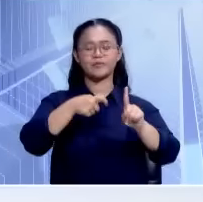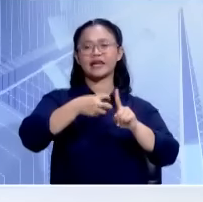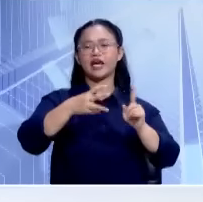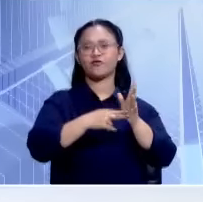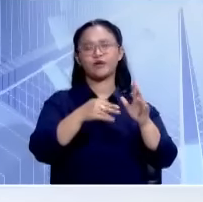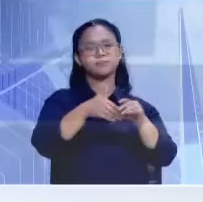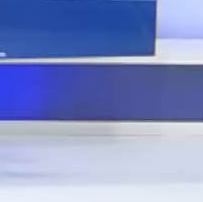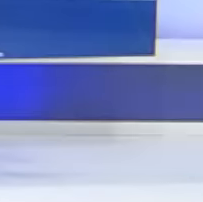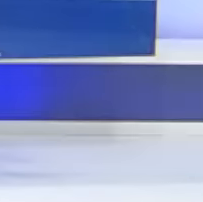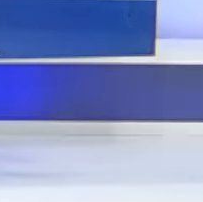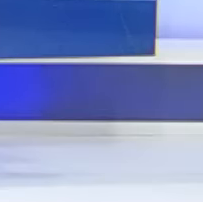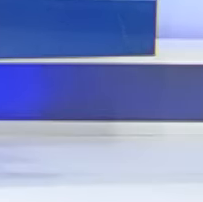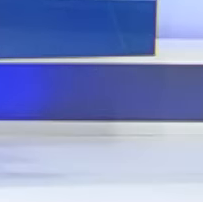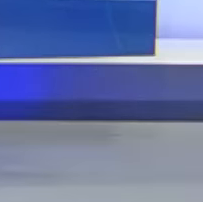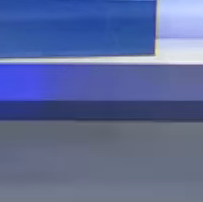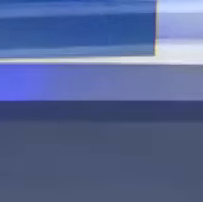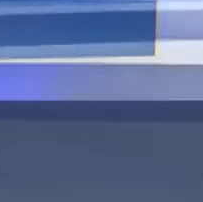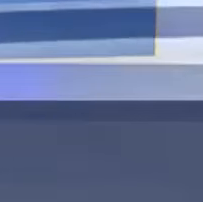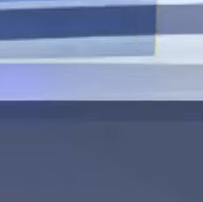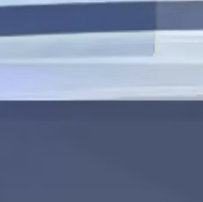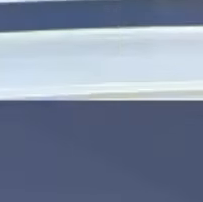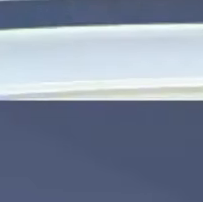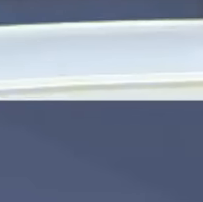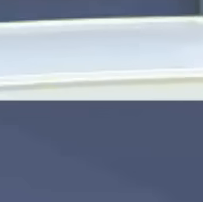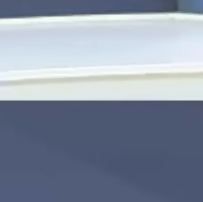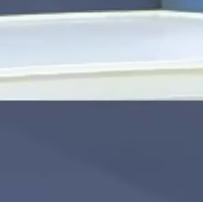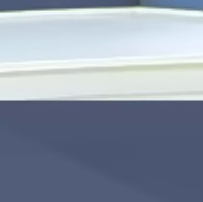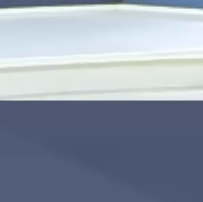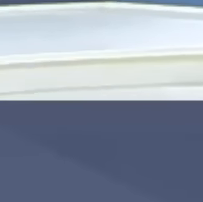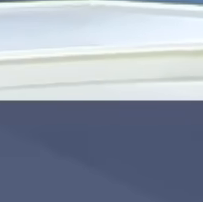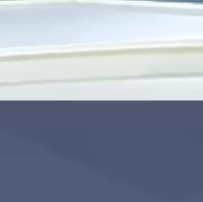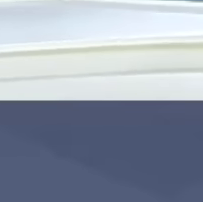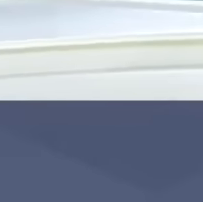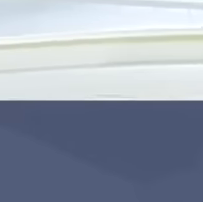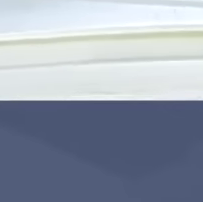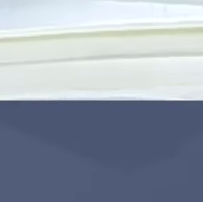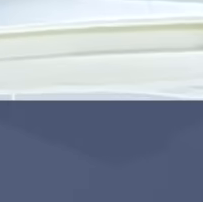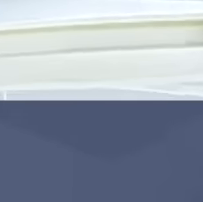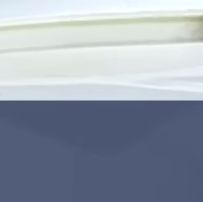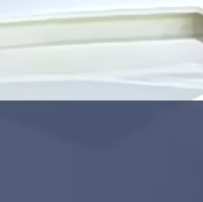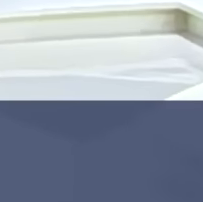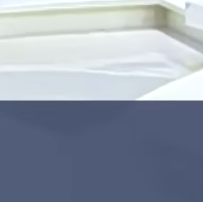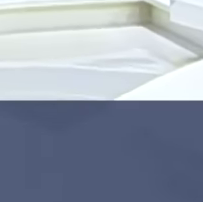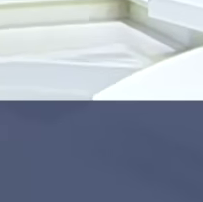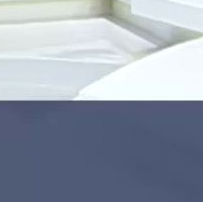pamit undur diri. Terima kasih. Sampai jumpa. Wassalamualaikum warahmatullahi wabarakatuh.